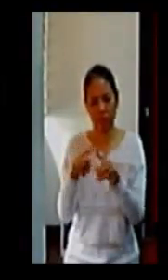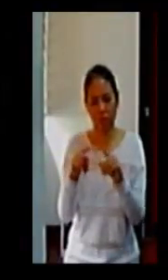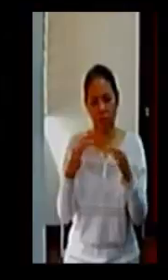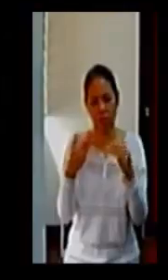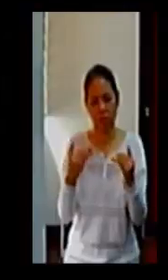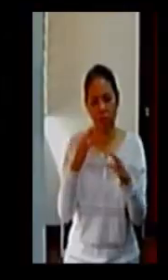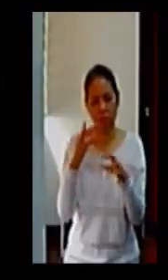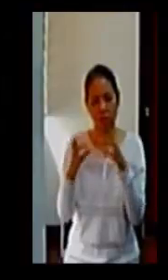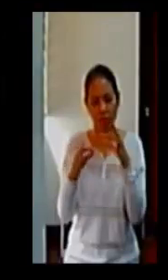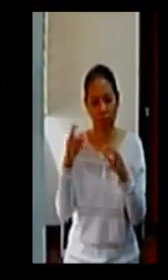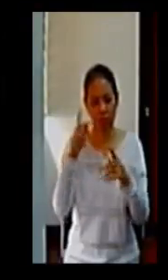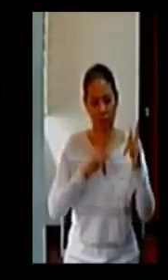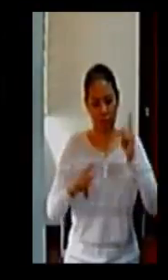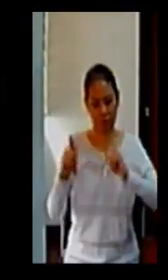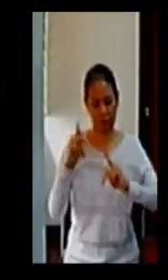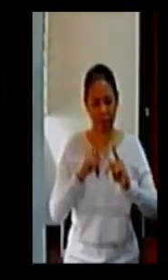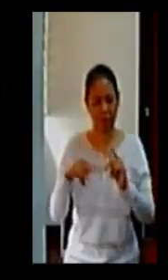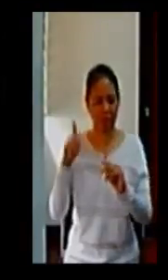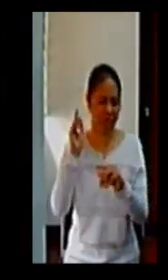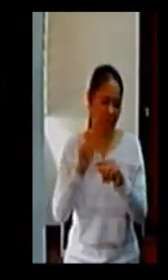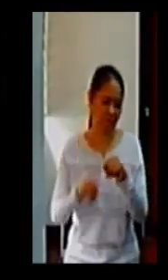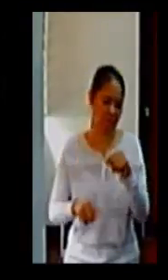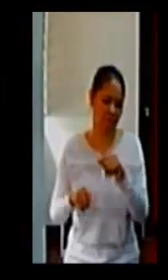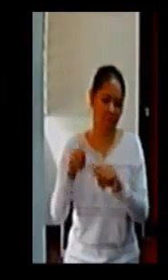ka na, baka hindi mo pa matutustusan yung